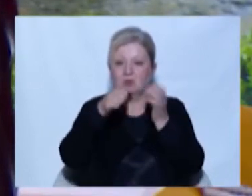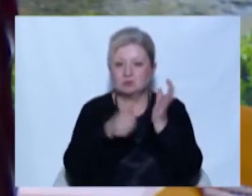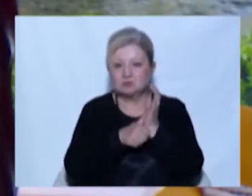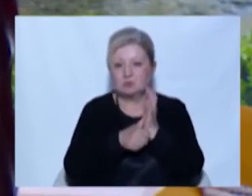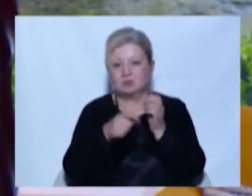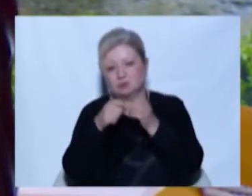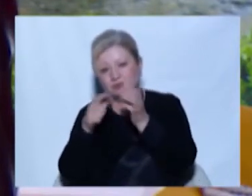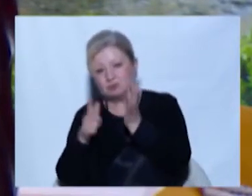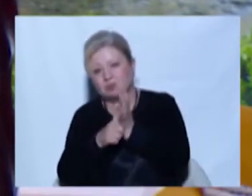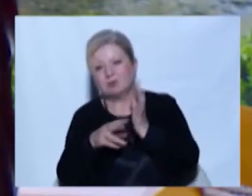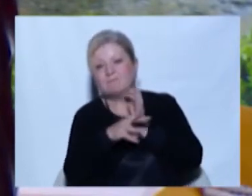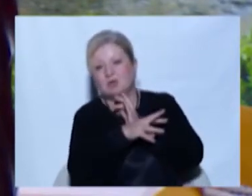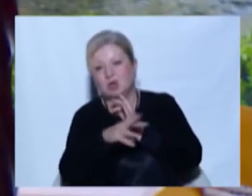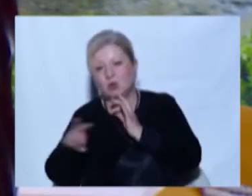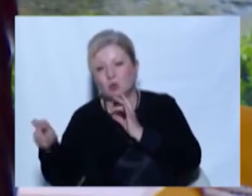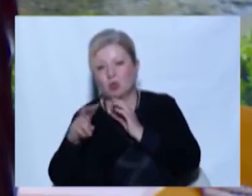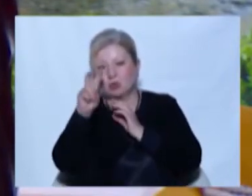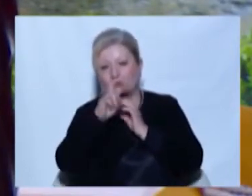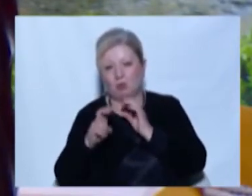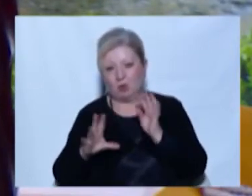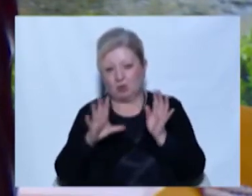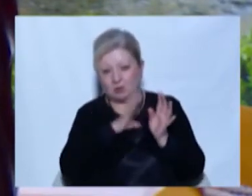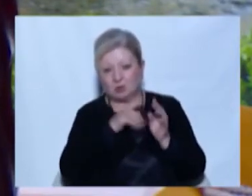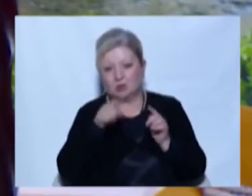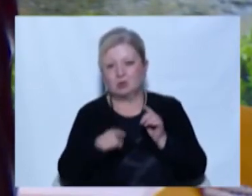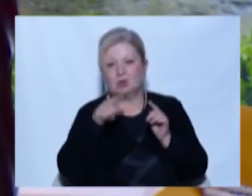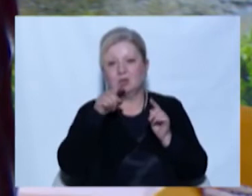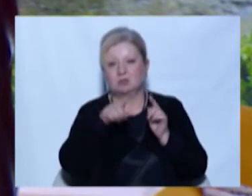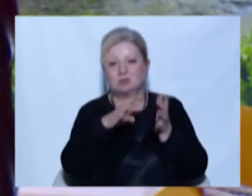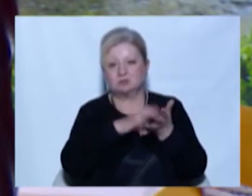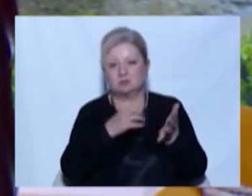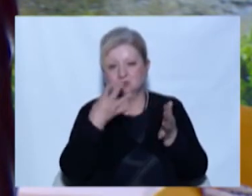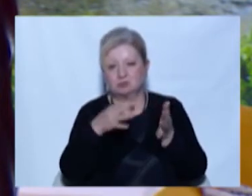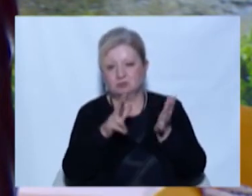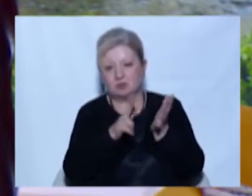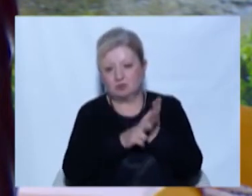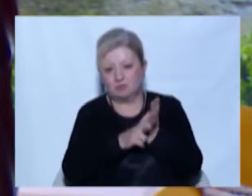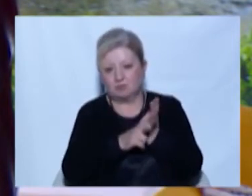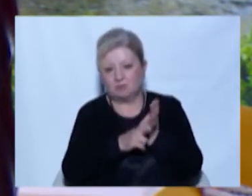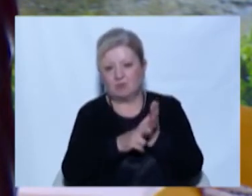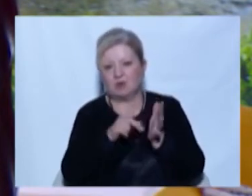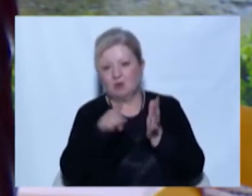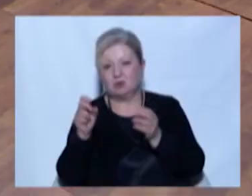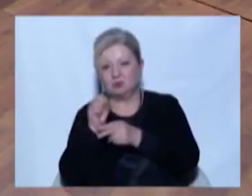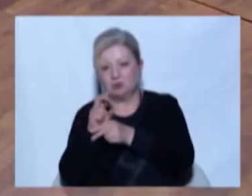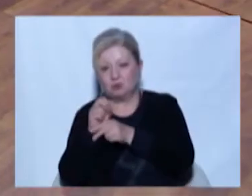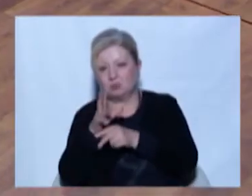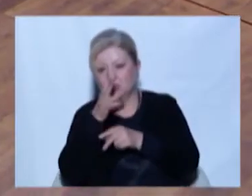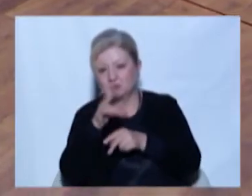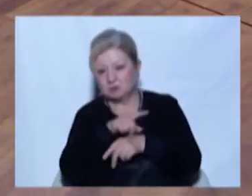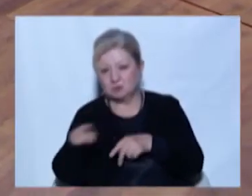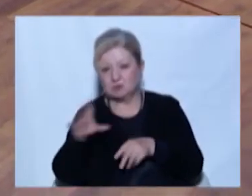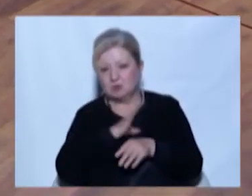მილიონიდან 17 მილიონამდე დოლარი შეადგინა და ის 1948 წლიდან 1952 წლამდე